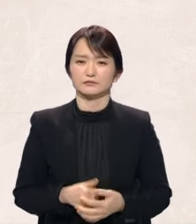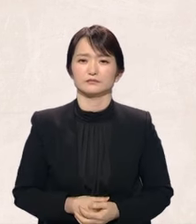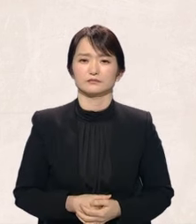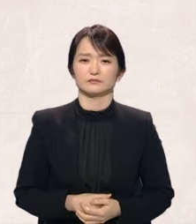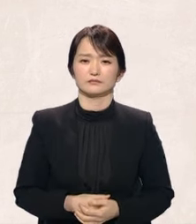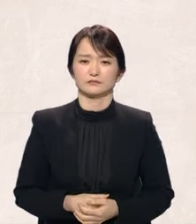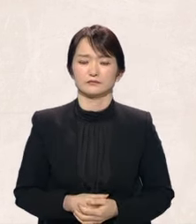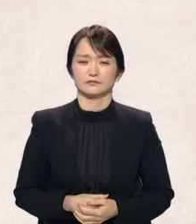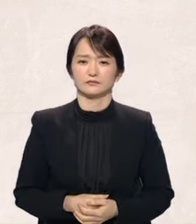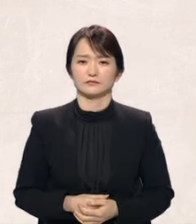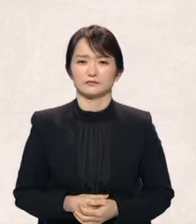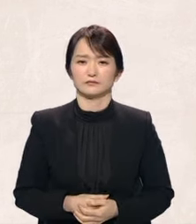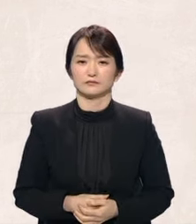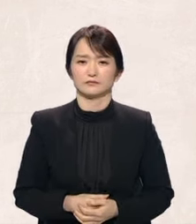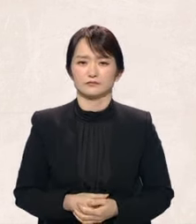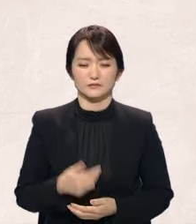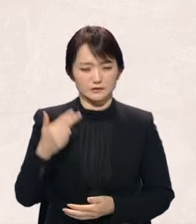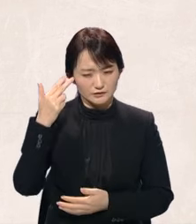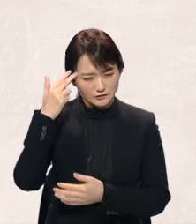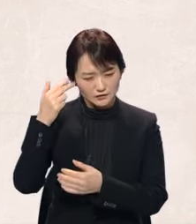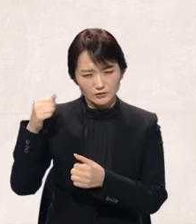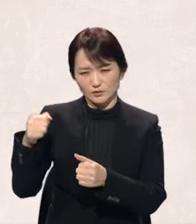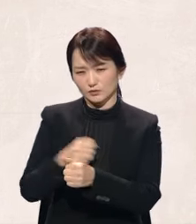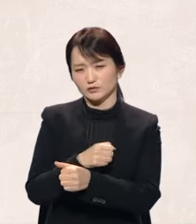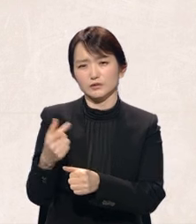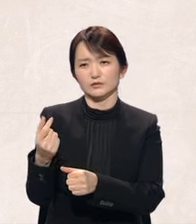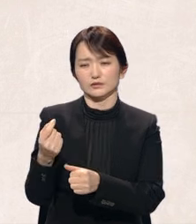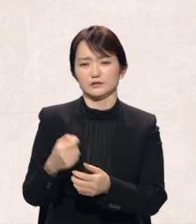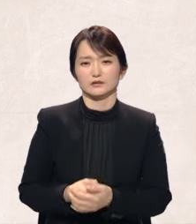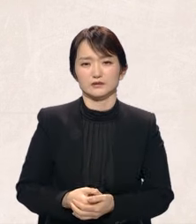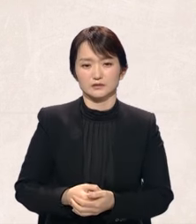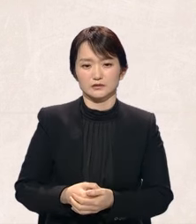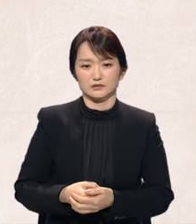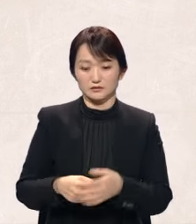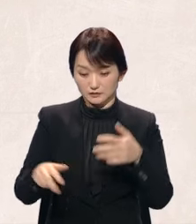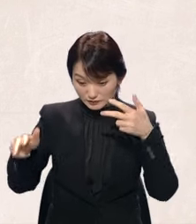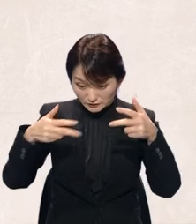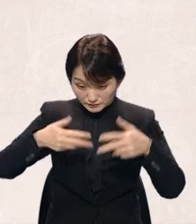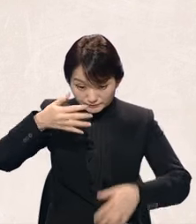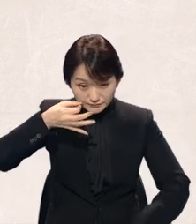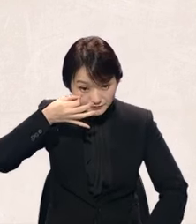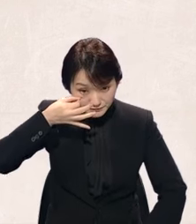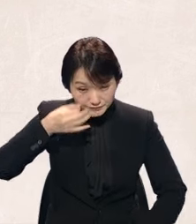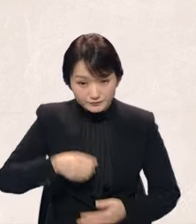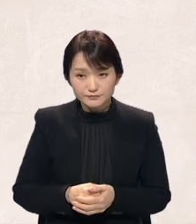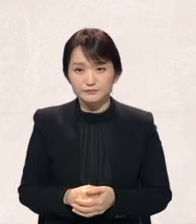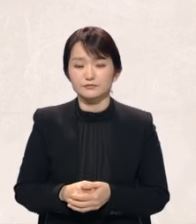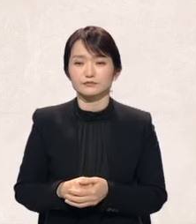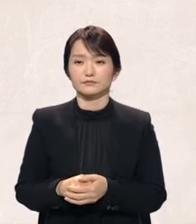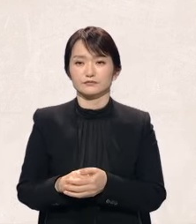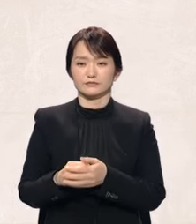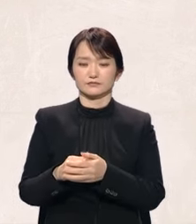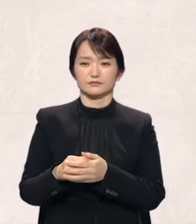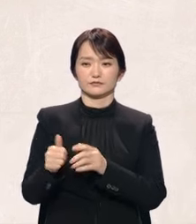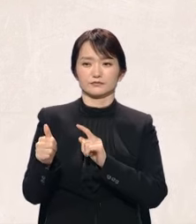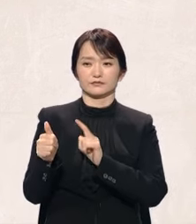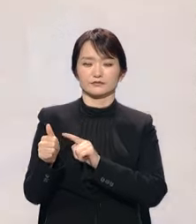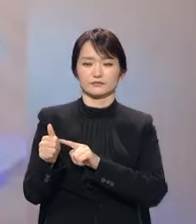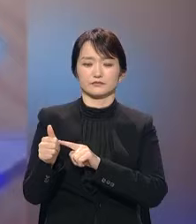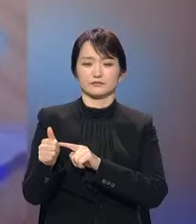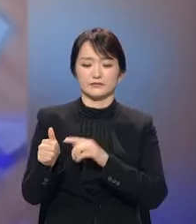교활한 정서적인 학대이거든요. CCTV 영상을 갖다 보게 되면 이 해당 재활사가 30분 동안